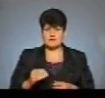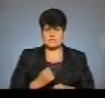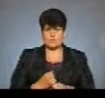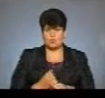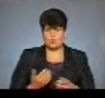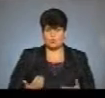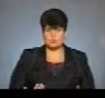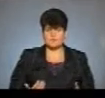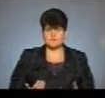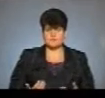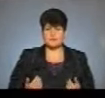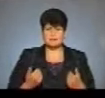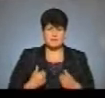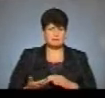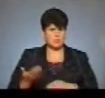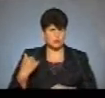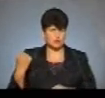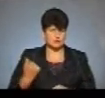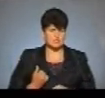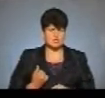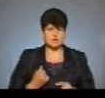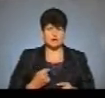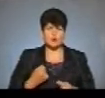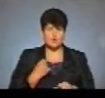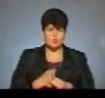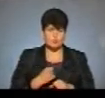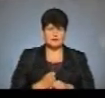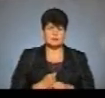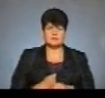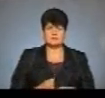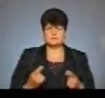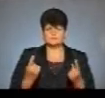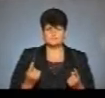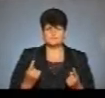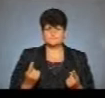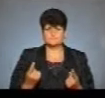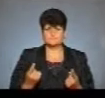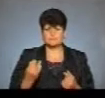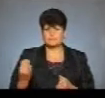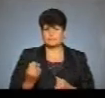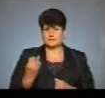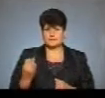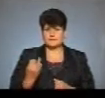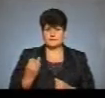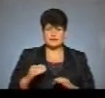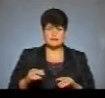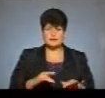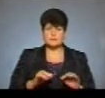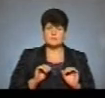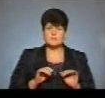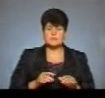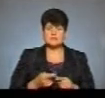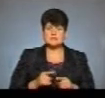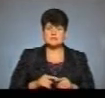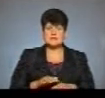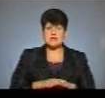Ми минулого тижня робили досить таку цікаву дієву річ. Це